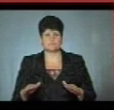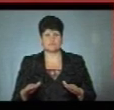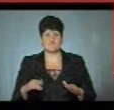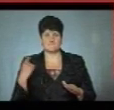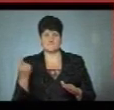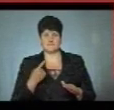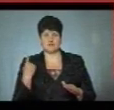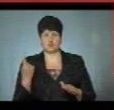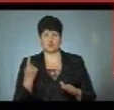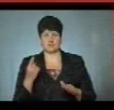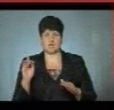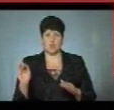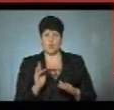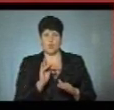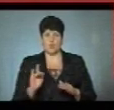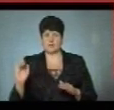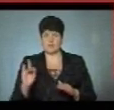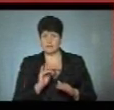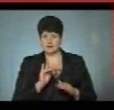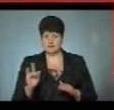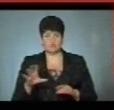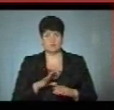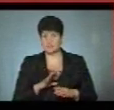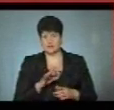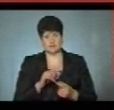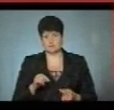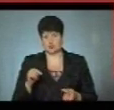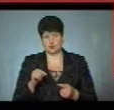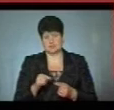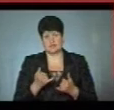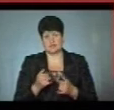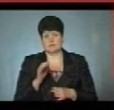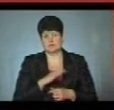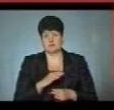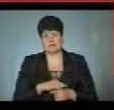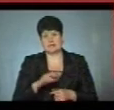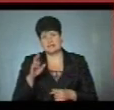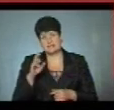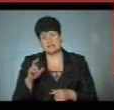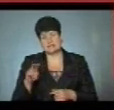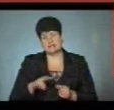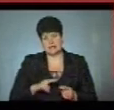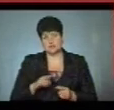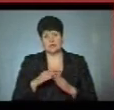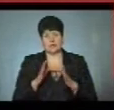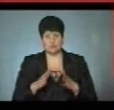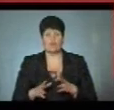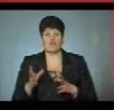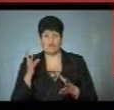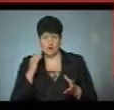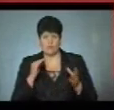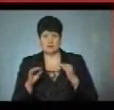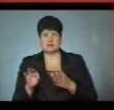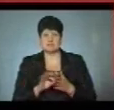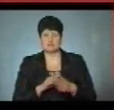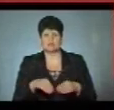вертушки, гойдалки, ну, вони були непридатні для подальшої експлуатації, і директор табора врахувала, тут же було